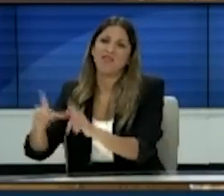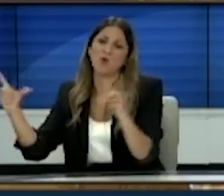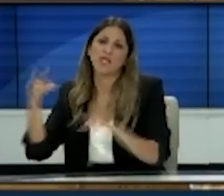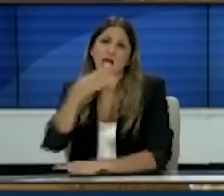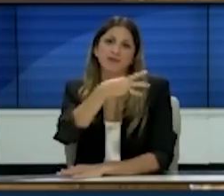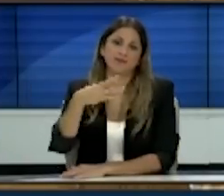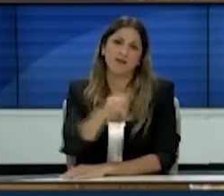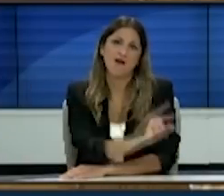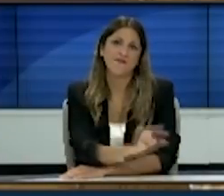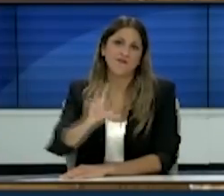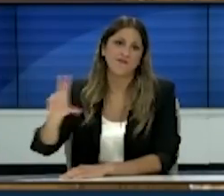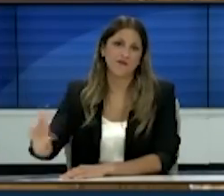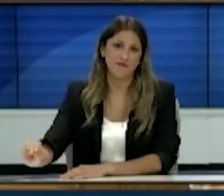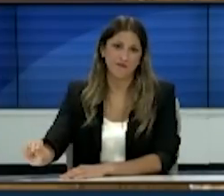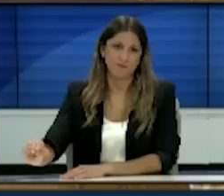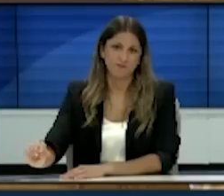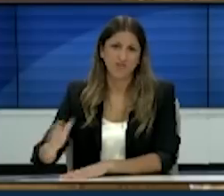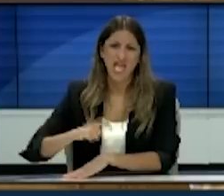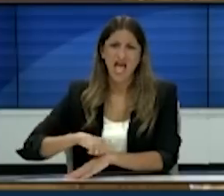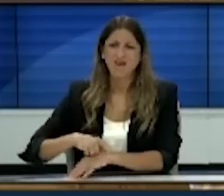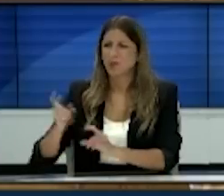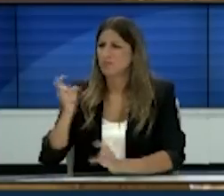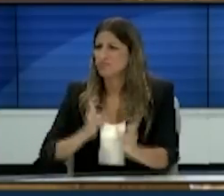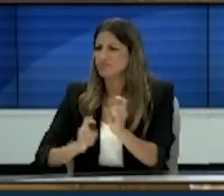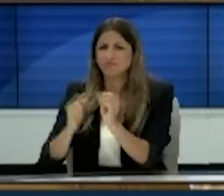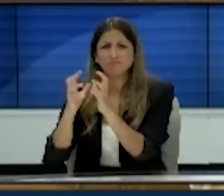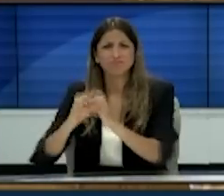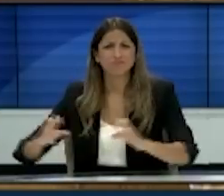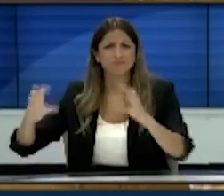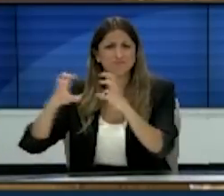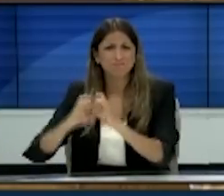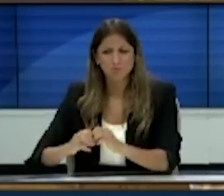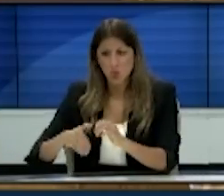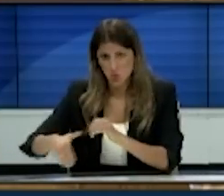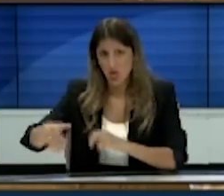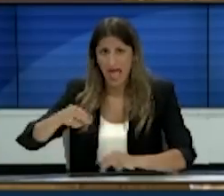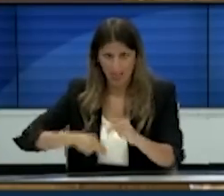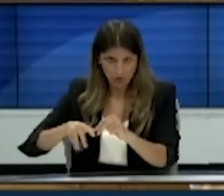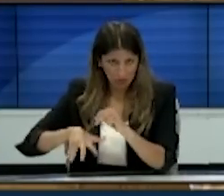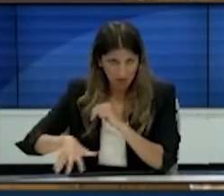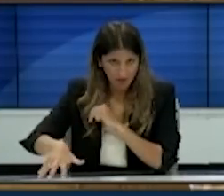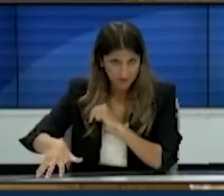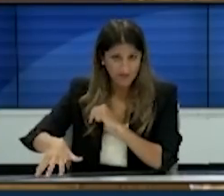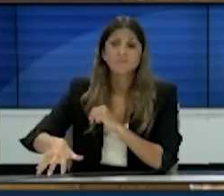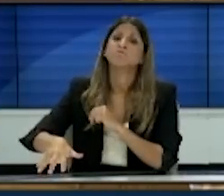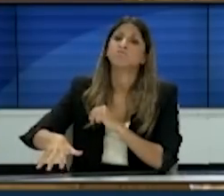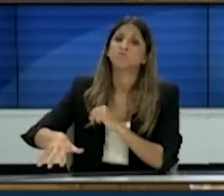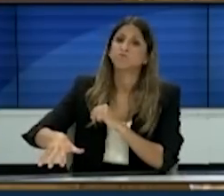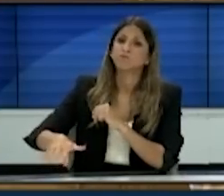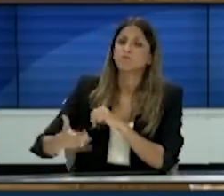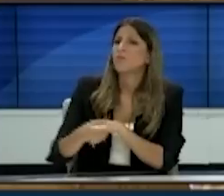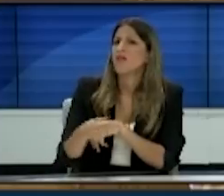πολύ και τους δύο η όλη αντιπαράθεση και ειδικά η ατζέντα μπροστά στις εκλογές να εξαντλούνταν σε